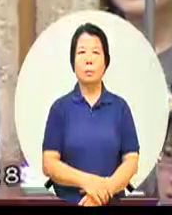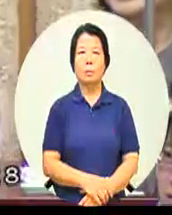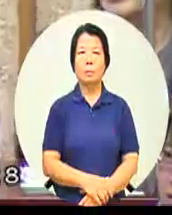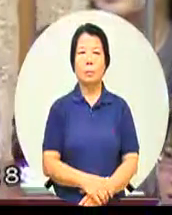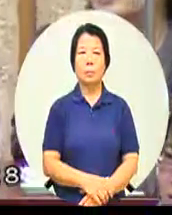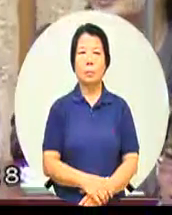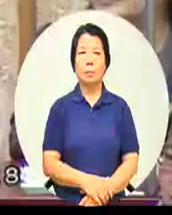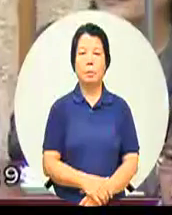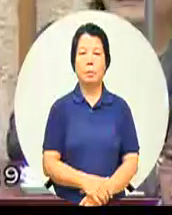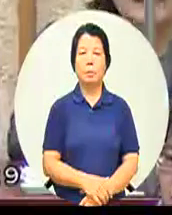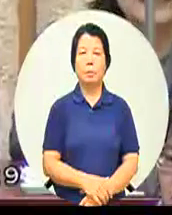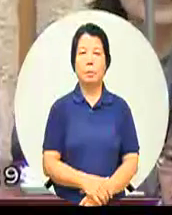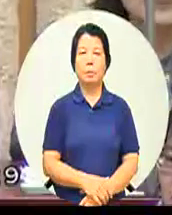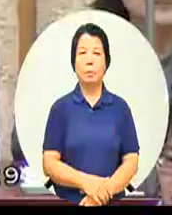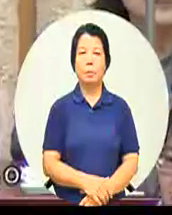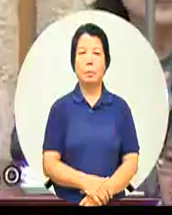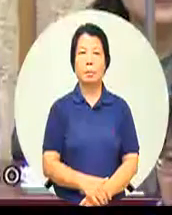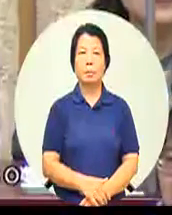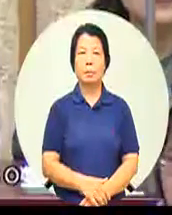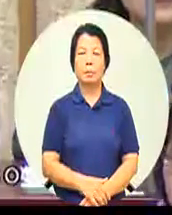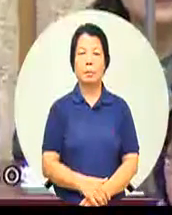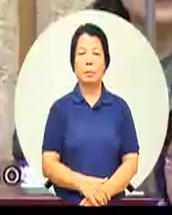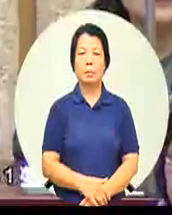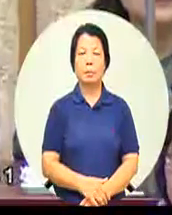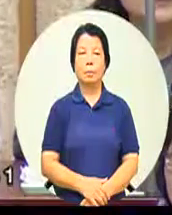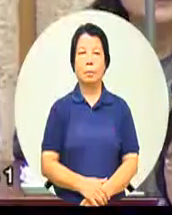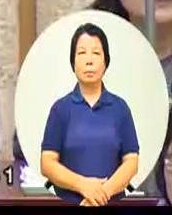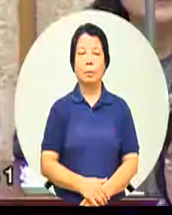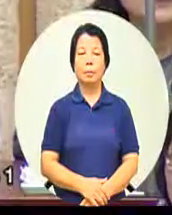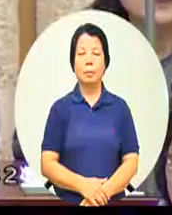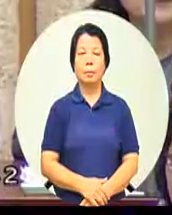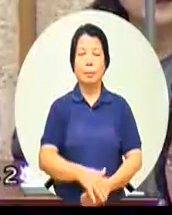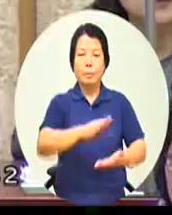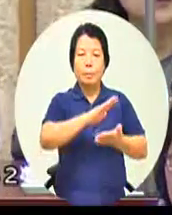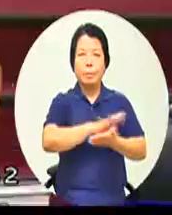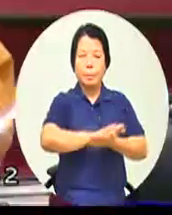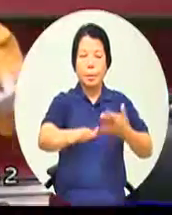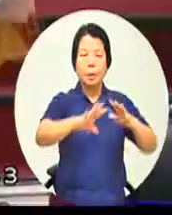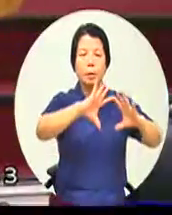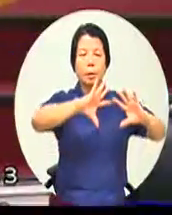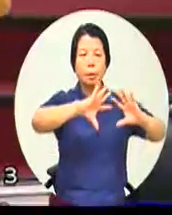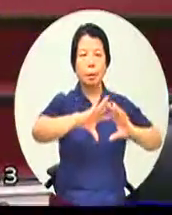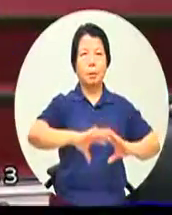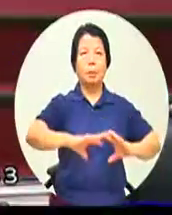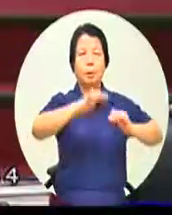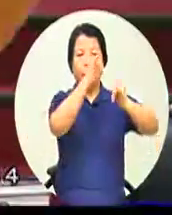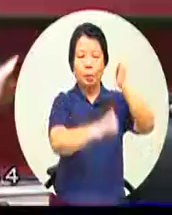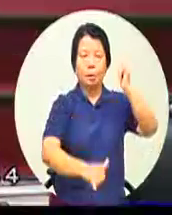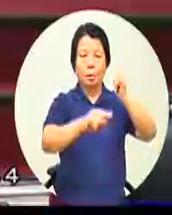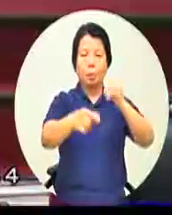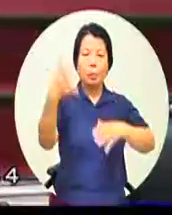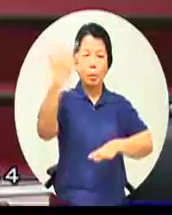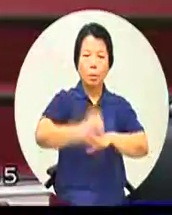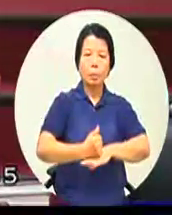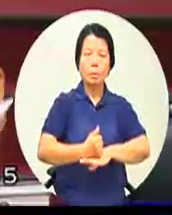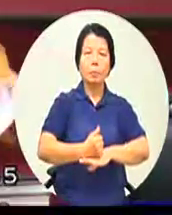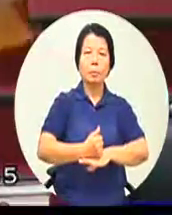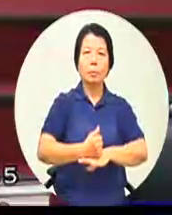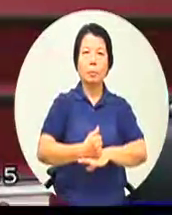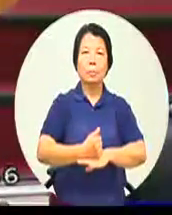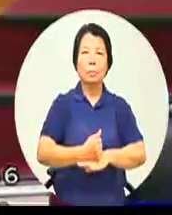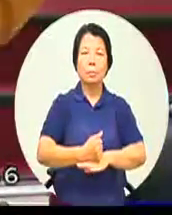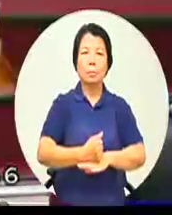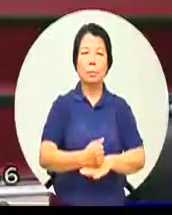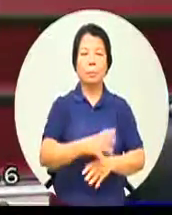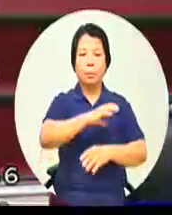清国 是，我就抓包啊！清国统治台湾，当年王国拍航表投降了后，中